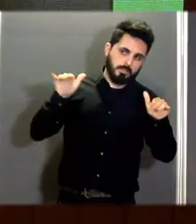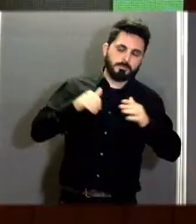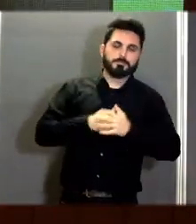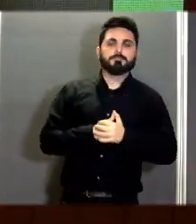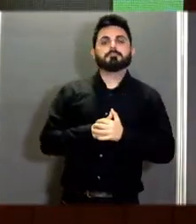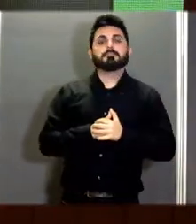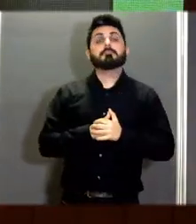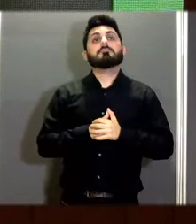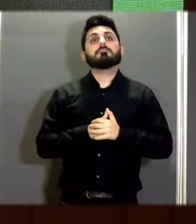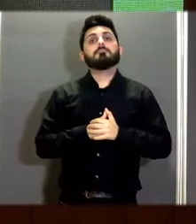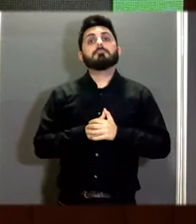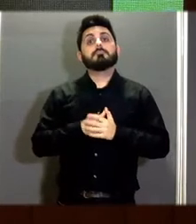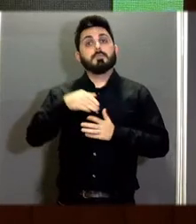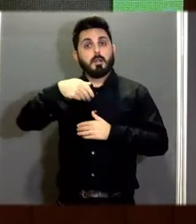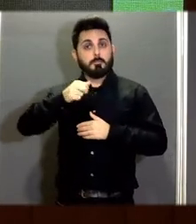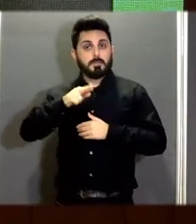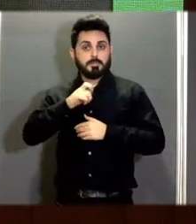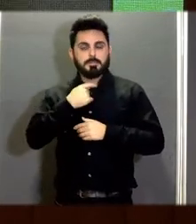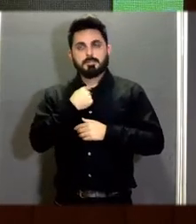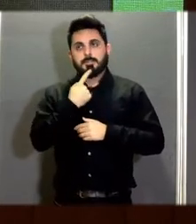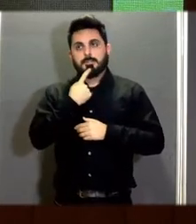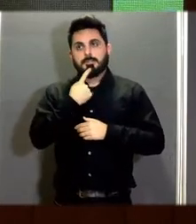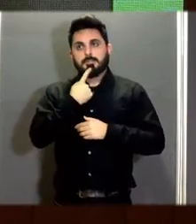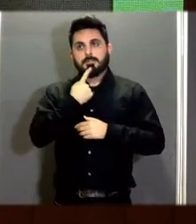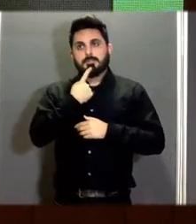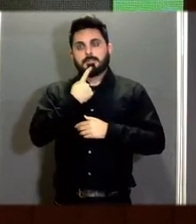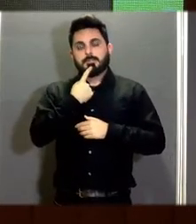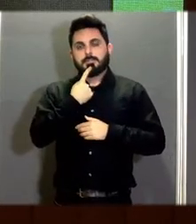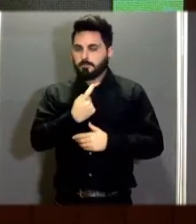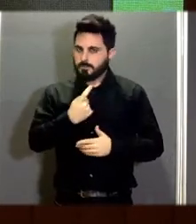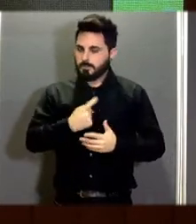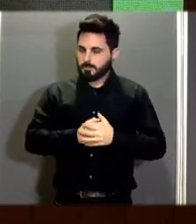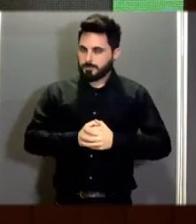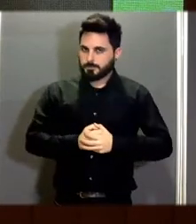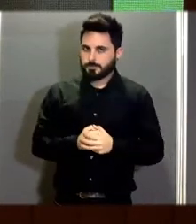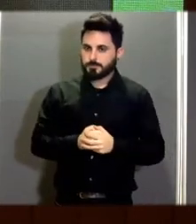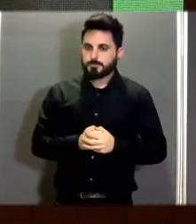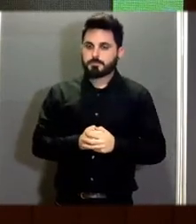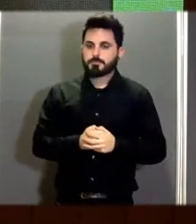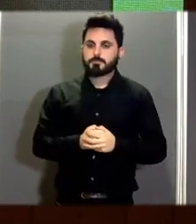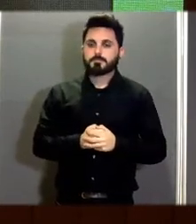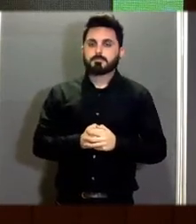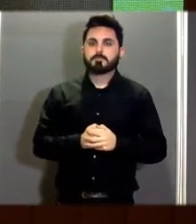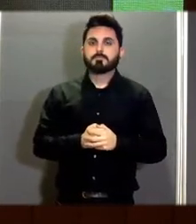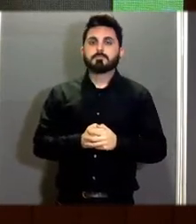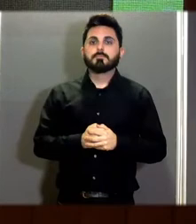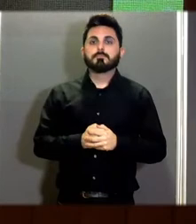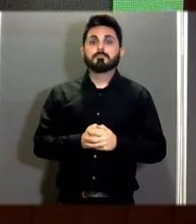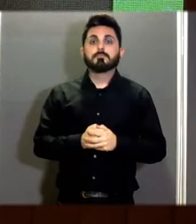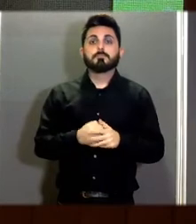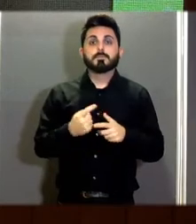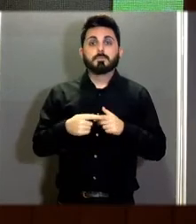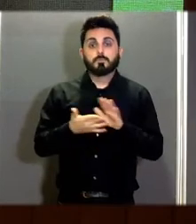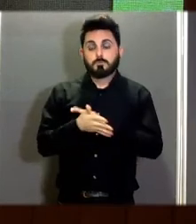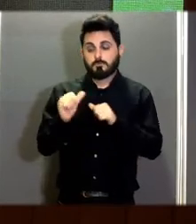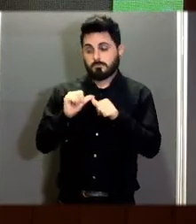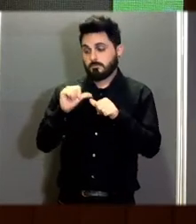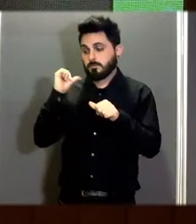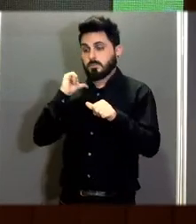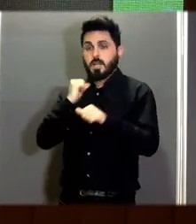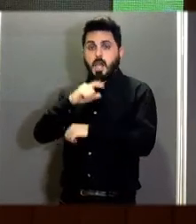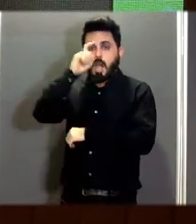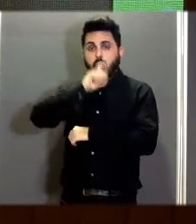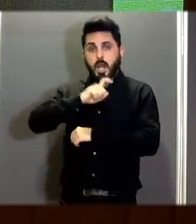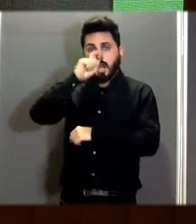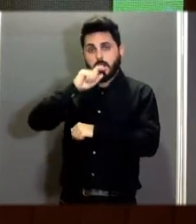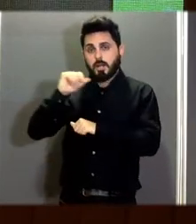És difícil saber-ho, és difícil defugir, bueno, sortir del, del que ja es porta dient molts anys, no?